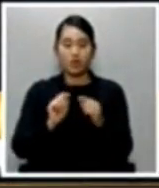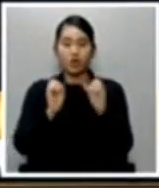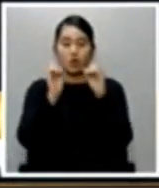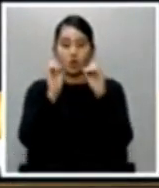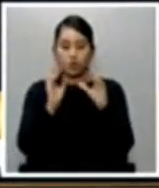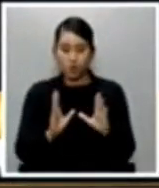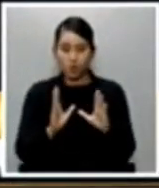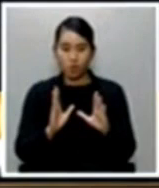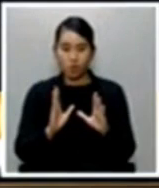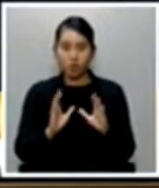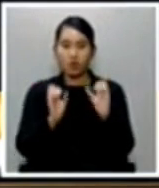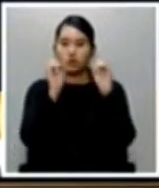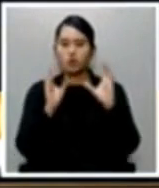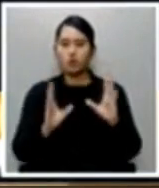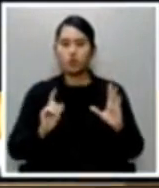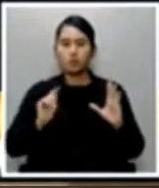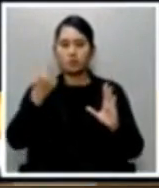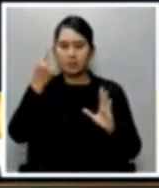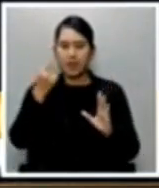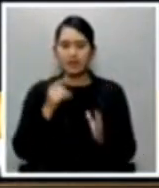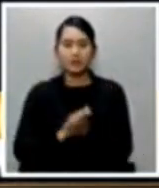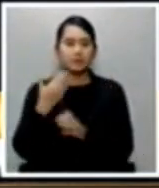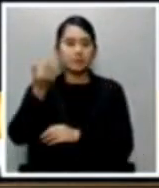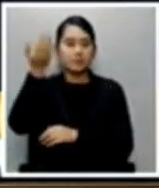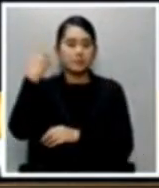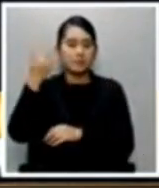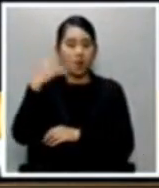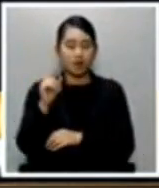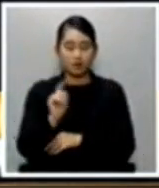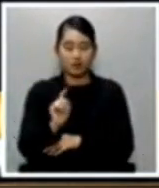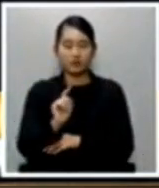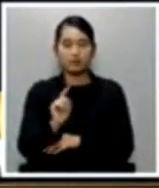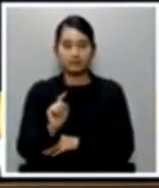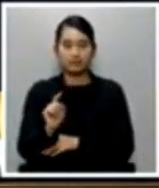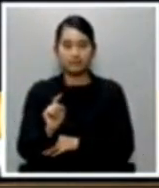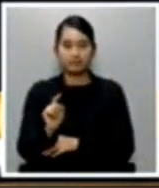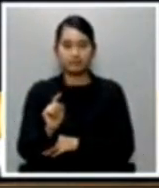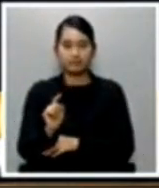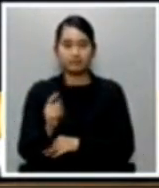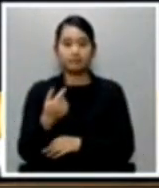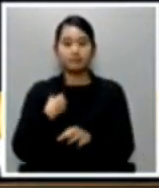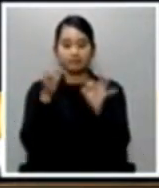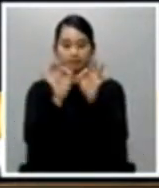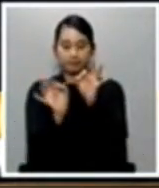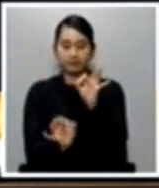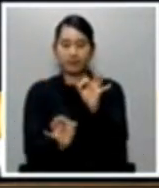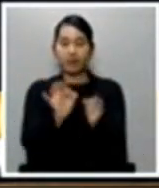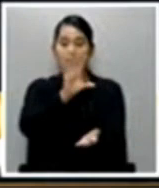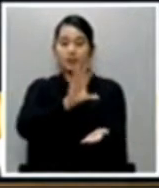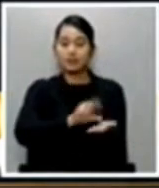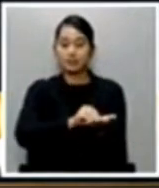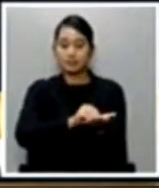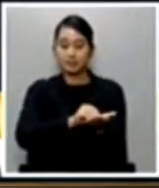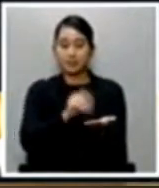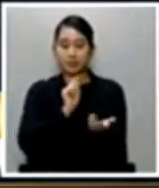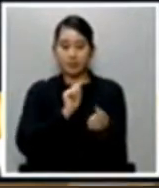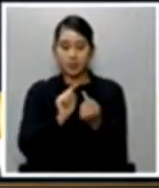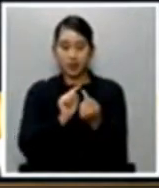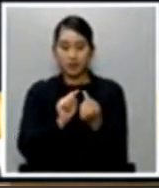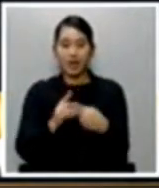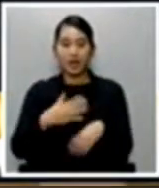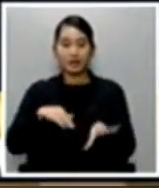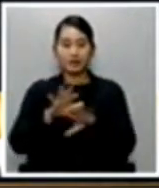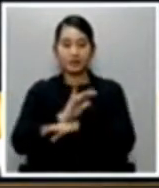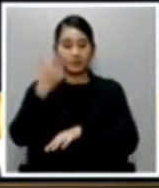ารย์โดยเฉพาะอาจารย์ใหม่ในมหาลัยซึ่งแต่เดิมมานั้นมีเขียนเอาไว้ว่าจะต้องมีนะครับทักษะ